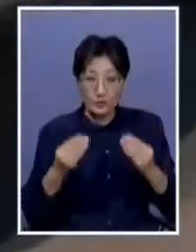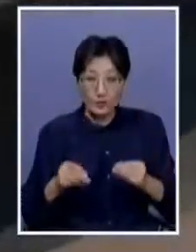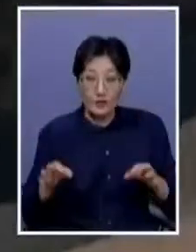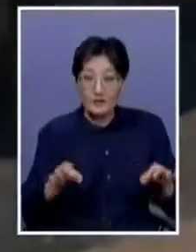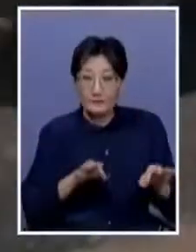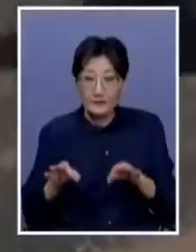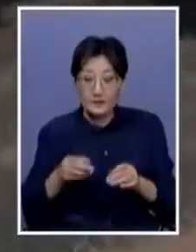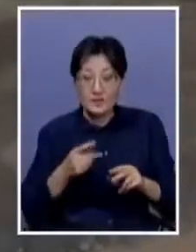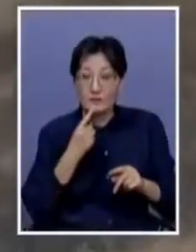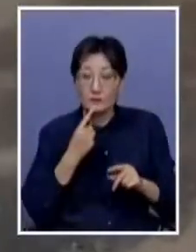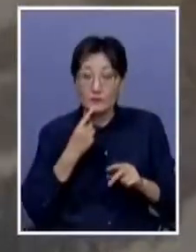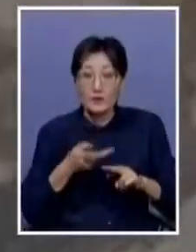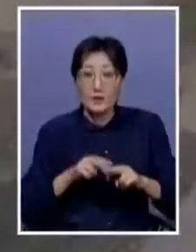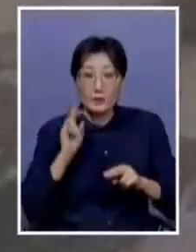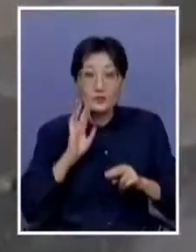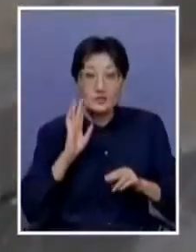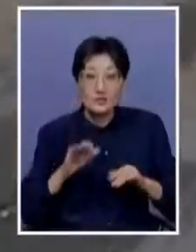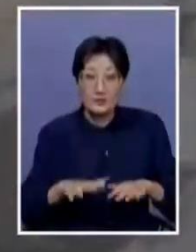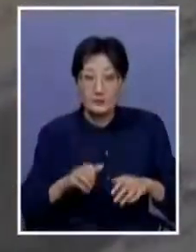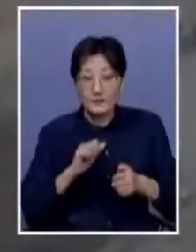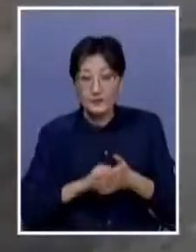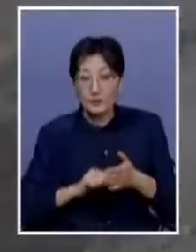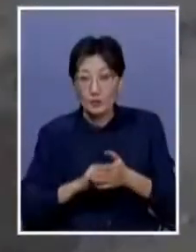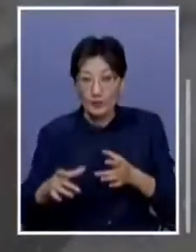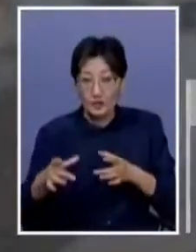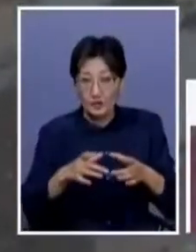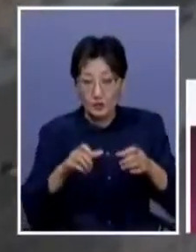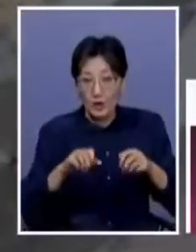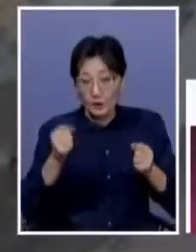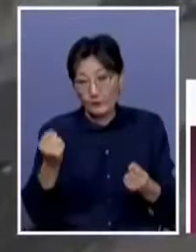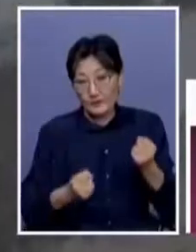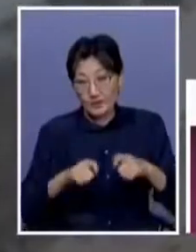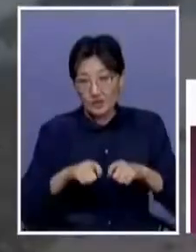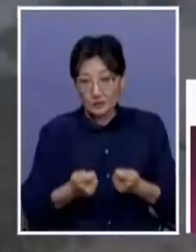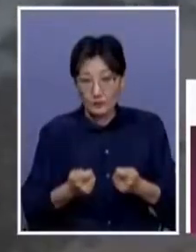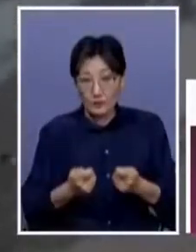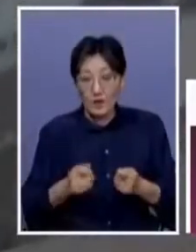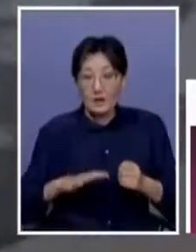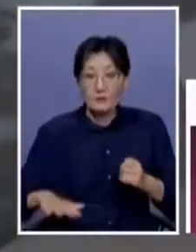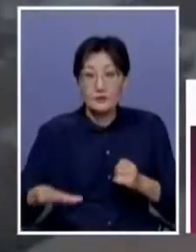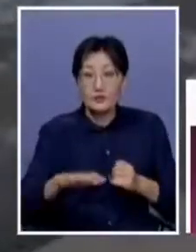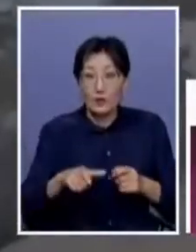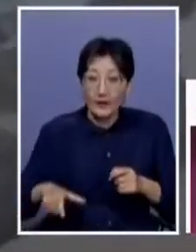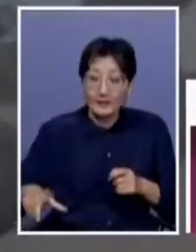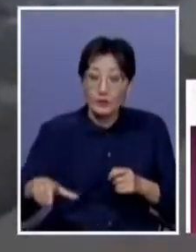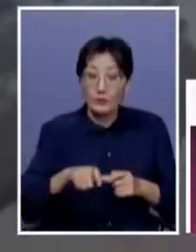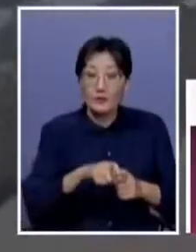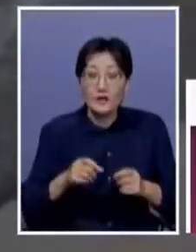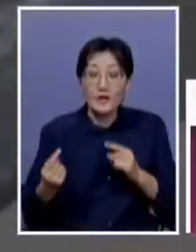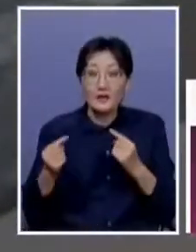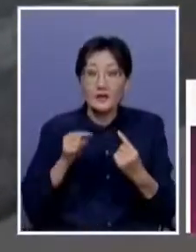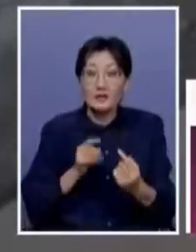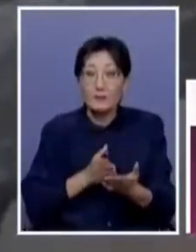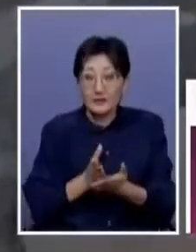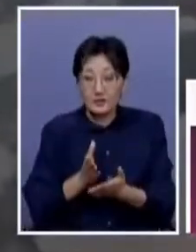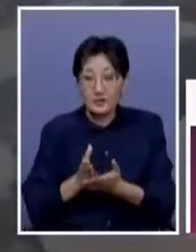айтады. Бешеден келетін судың салдарынан көрінбейтін шұңқырларға түсіп кетіп, көліктерін қиратып жатады. Талуларда айналып өтпекші болып, қарсы бағытқа